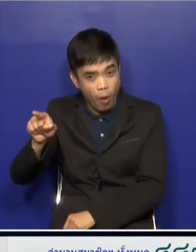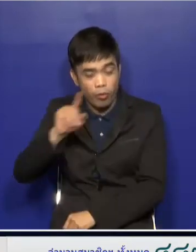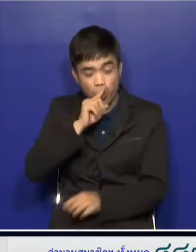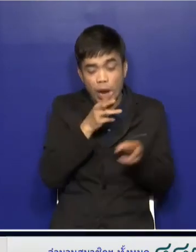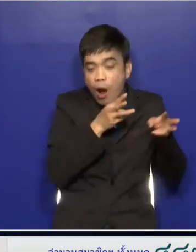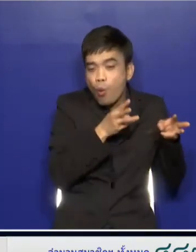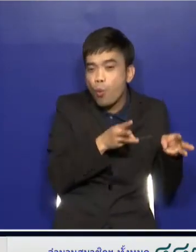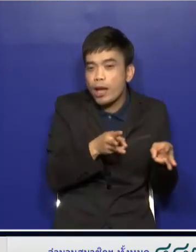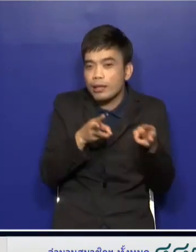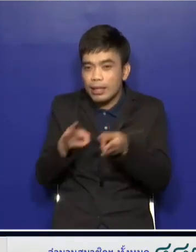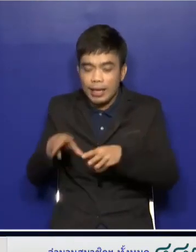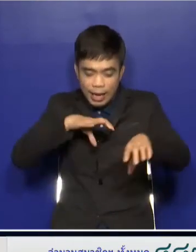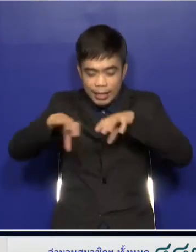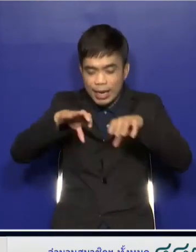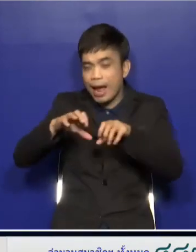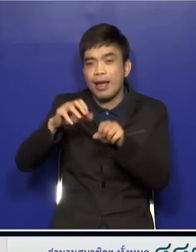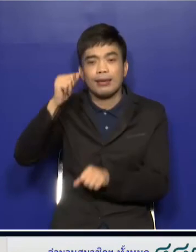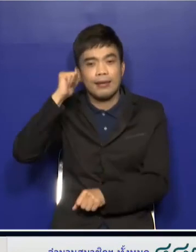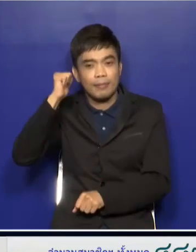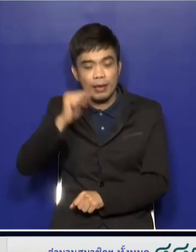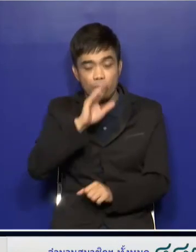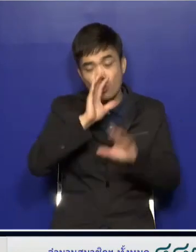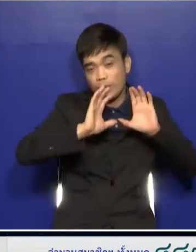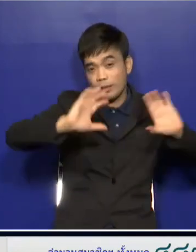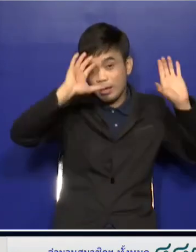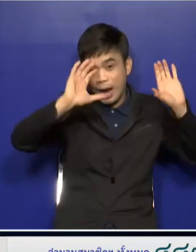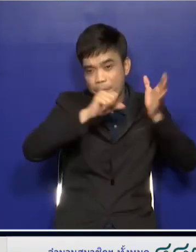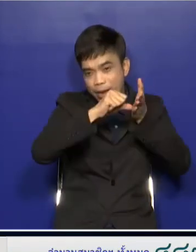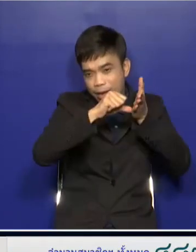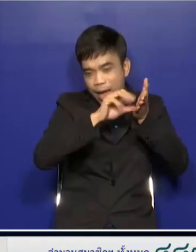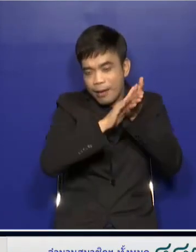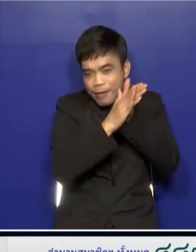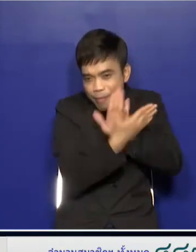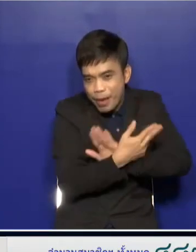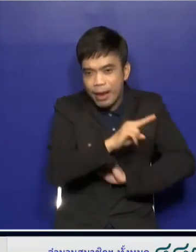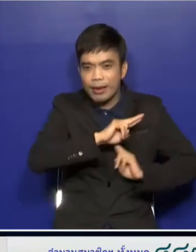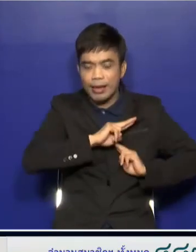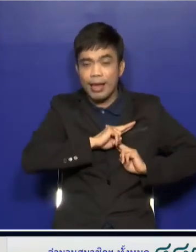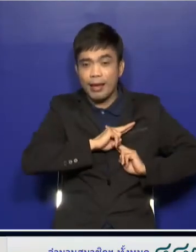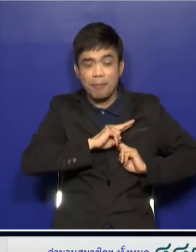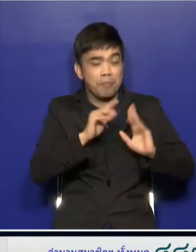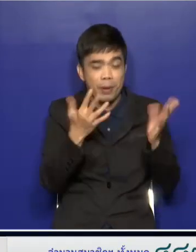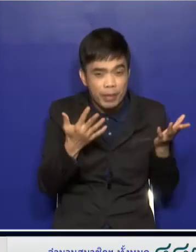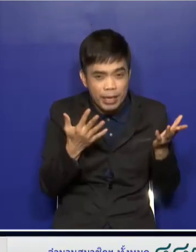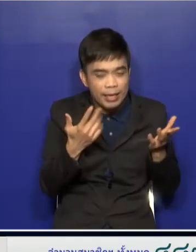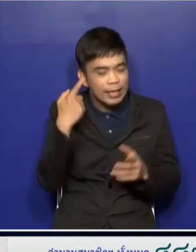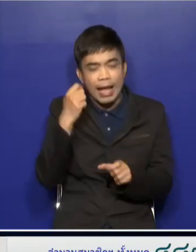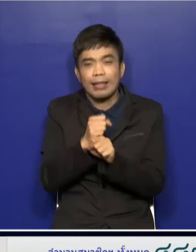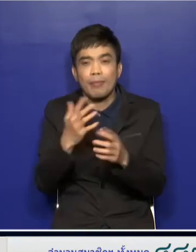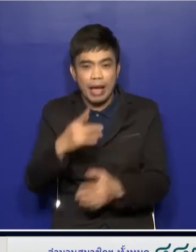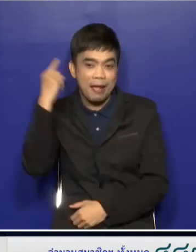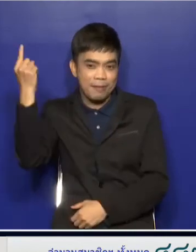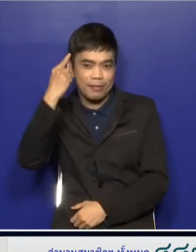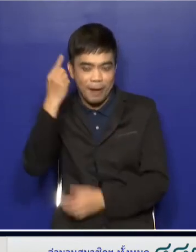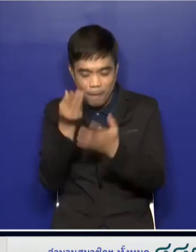ดิมๆไม่ปฏิรูปตัวเองไม่ปฏิรูปภาคราชการเนี่ยมันไม่มีทางที่เราจะใช้ข้อมูลที่เรามีอยู่แล้วเนี่ยมาดึงศักยภาพการท่องเที่ยวของ